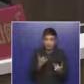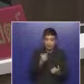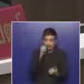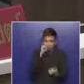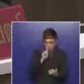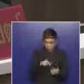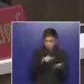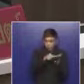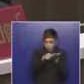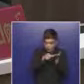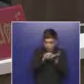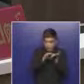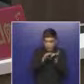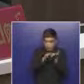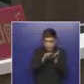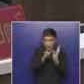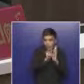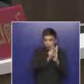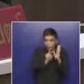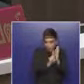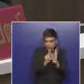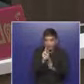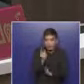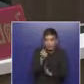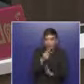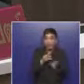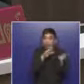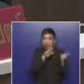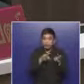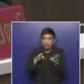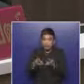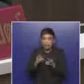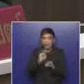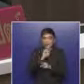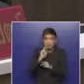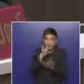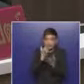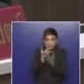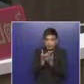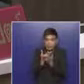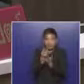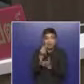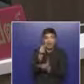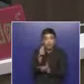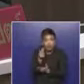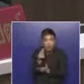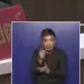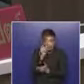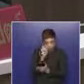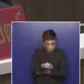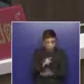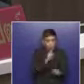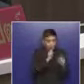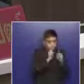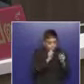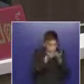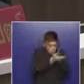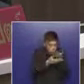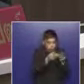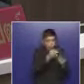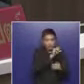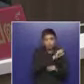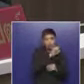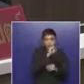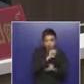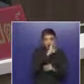องแก้ไขบางมาตราที่จะต้องแผนการใช้เงินของท่านในปีต่อไปท่านต้องมาดีเฟนต์กับสภา นะสภาก็จะต้องมีโอ